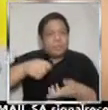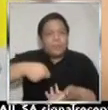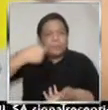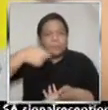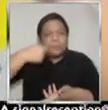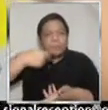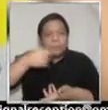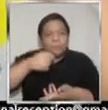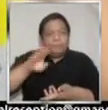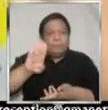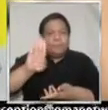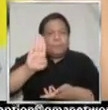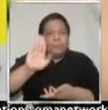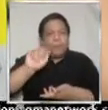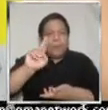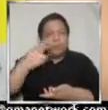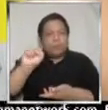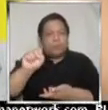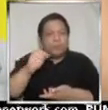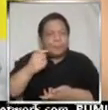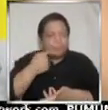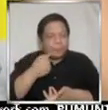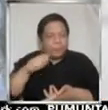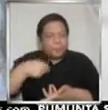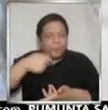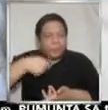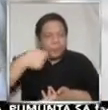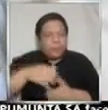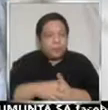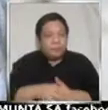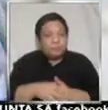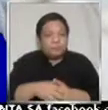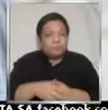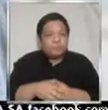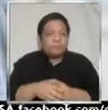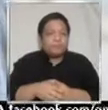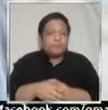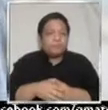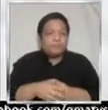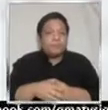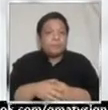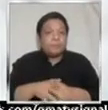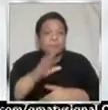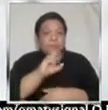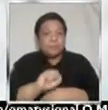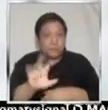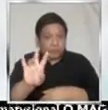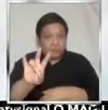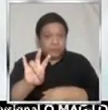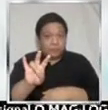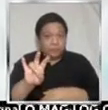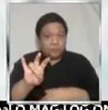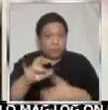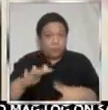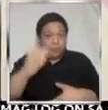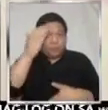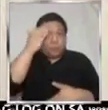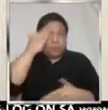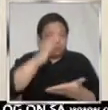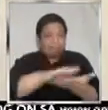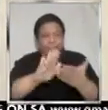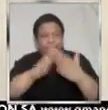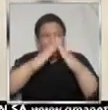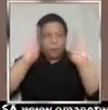kasi po, ang easy lang po nun magluto eh. At age 7, marunong na sa gawaing bahay si Baste at kapatid